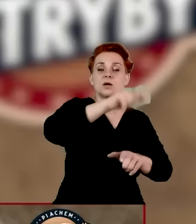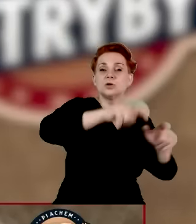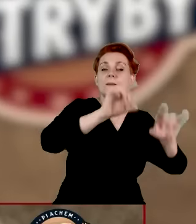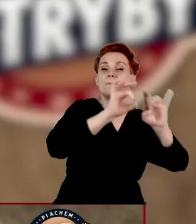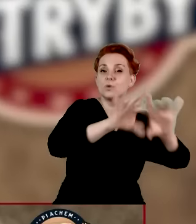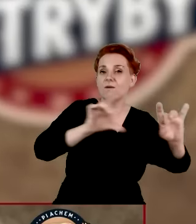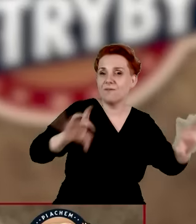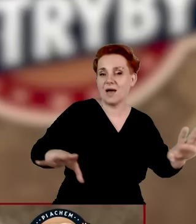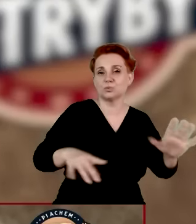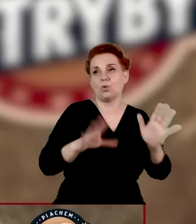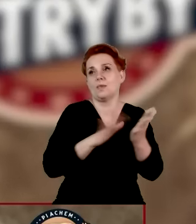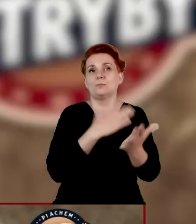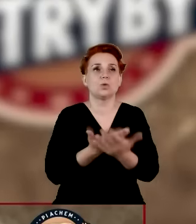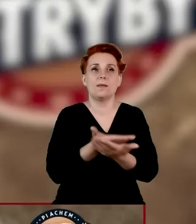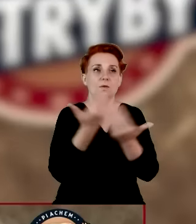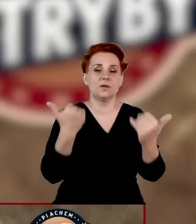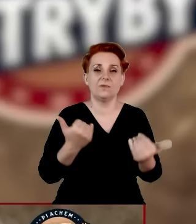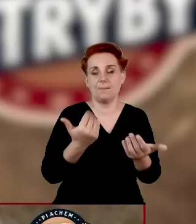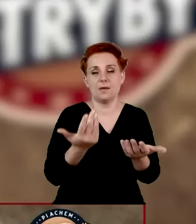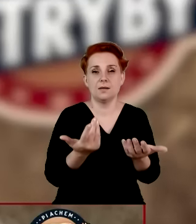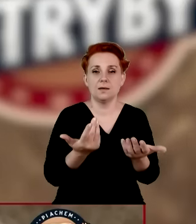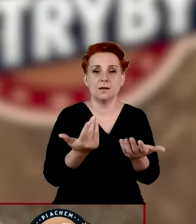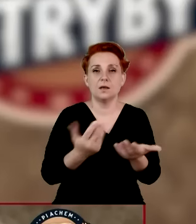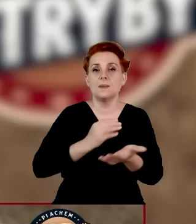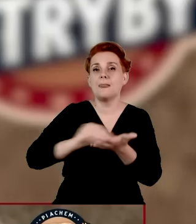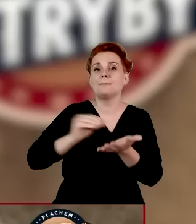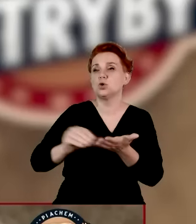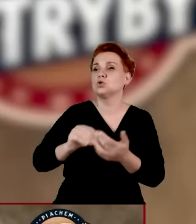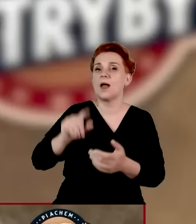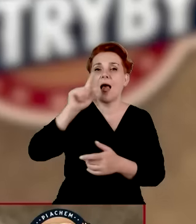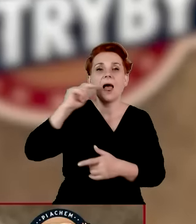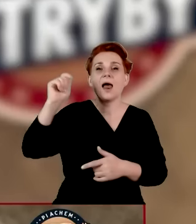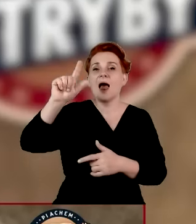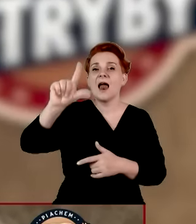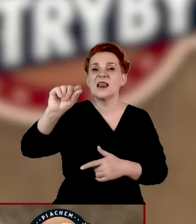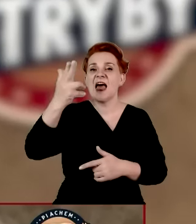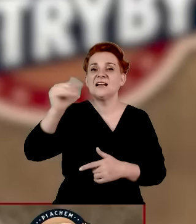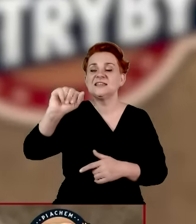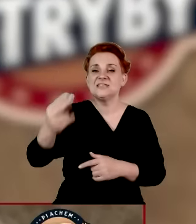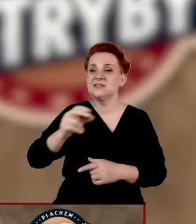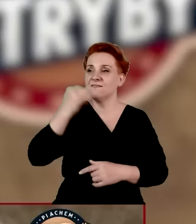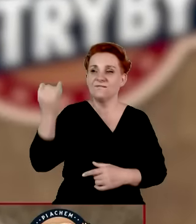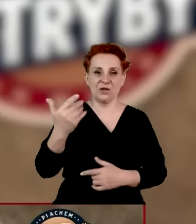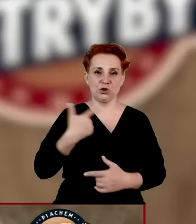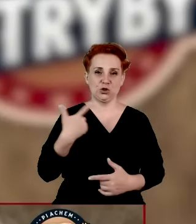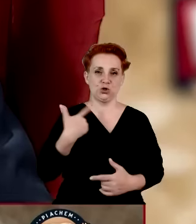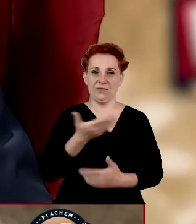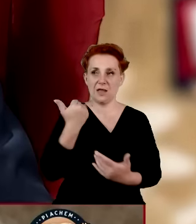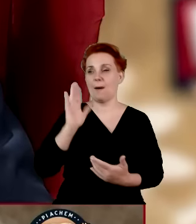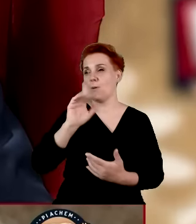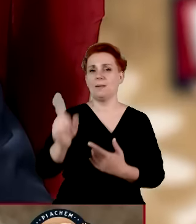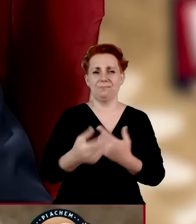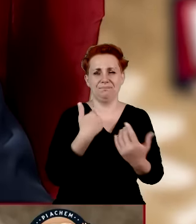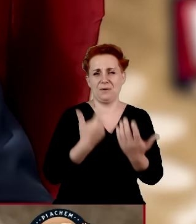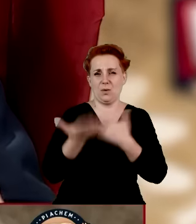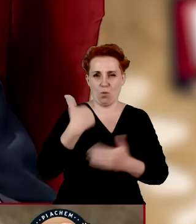że że Lenin nie jest wiecznie żywy, co kiedyś Piotricz przed sądem udowadniał. To to